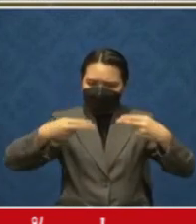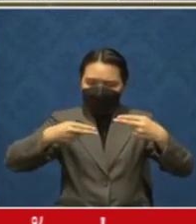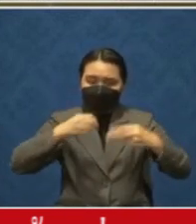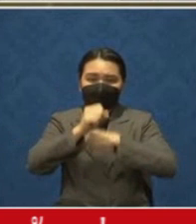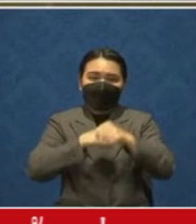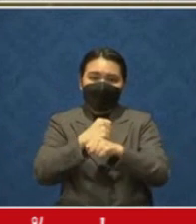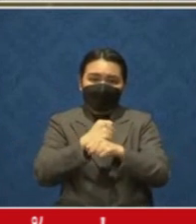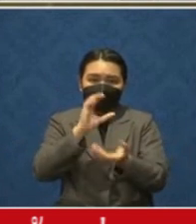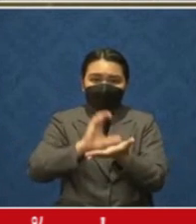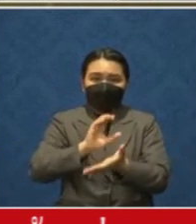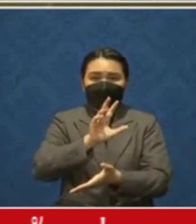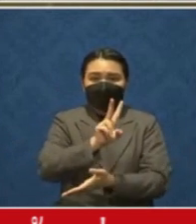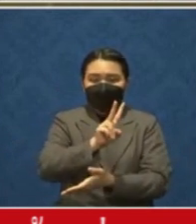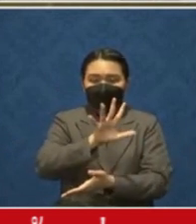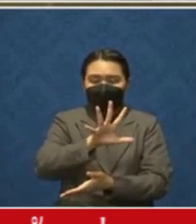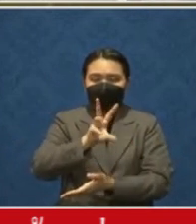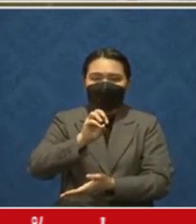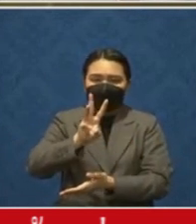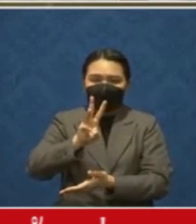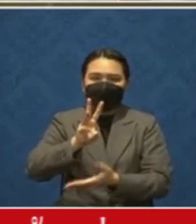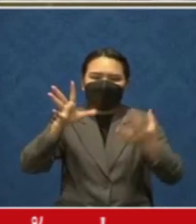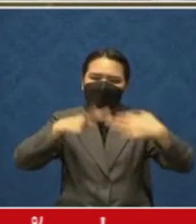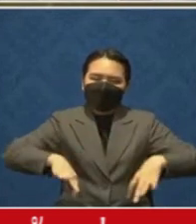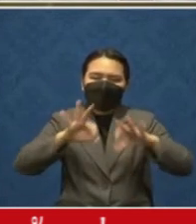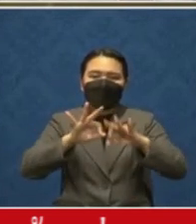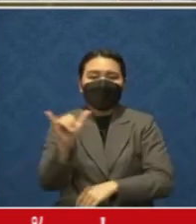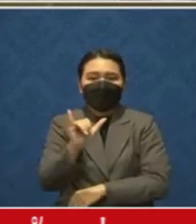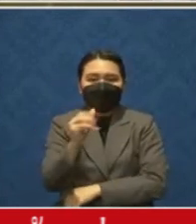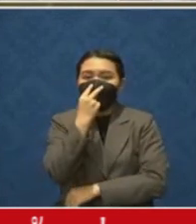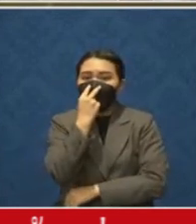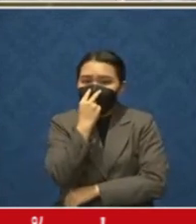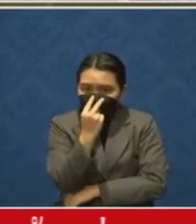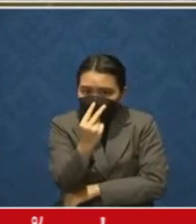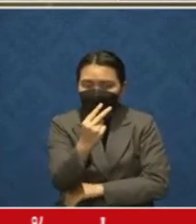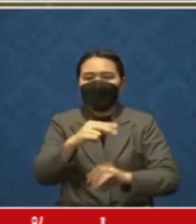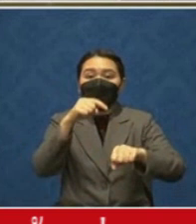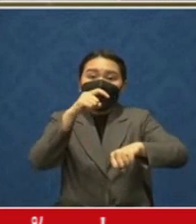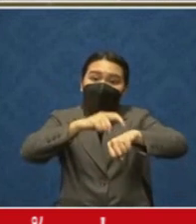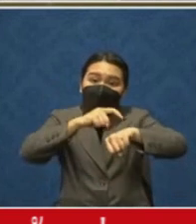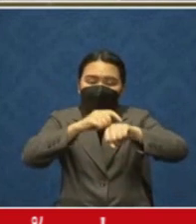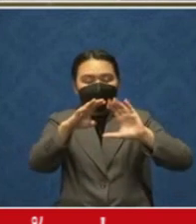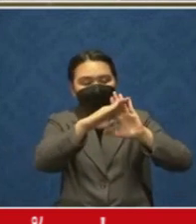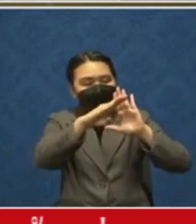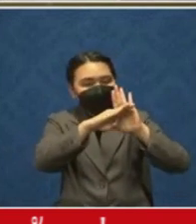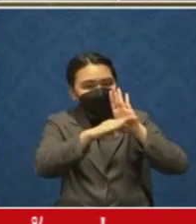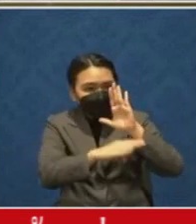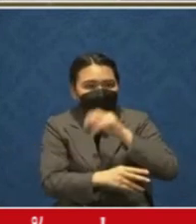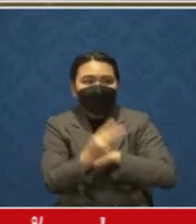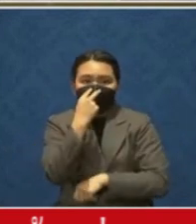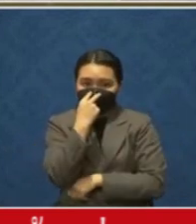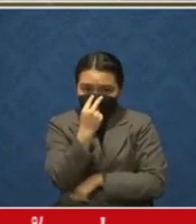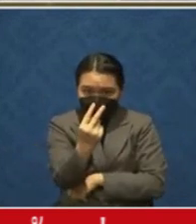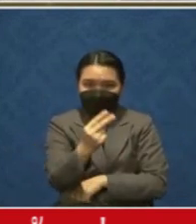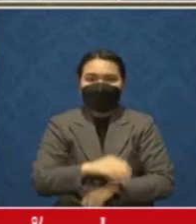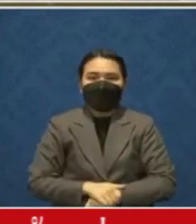างยุทธศาสตร์ในปีงบประมาณ2566ครับท่านประธานดูตารางดิครับไทม์ไลน์ครับที่ผู้บัญชาการทหารอากา